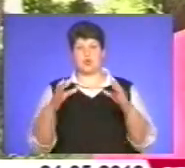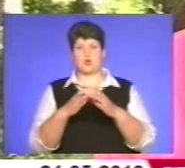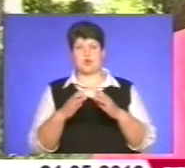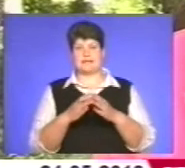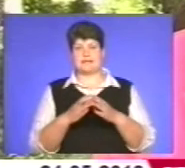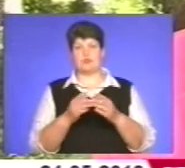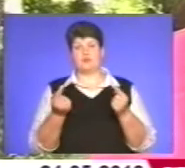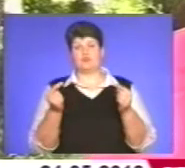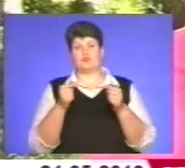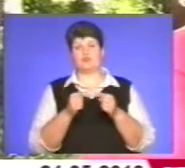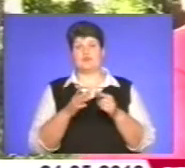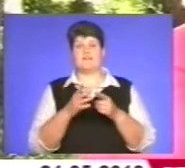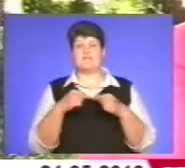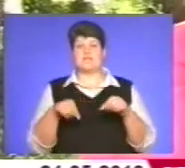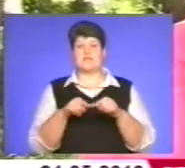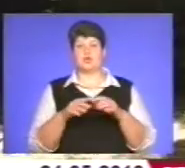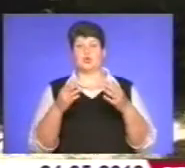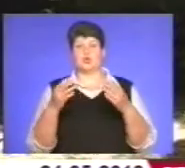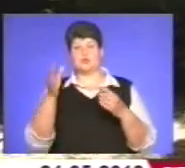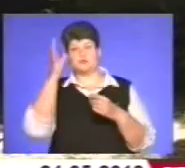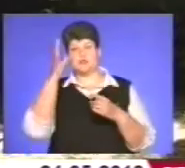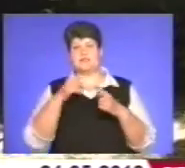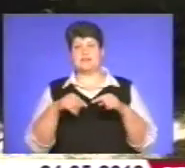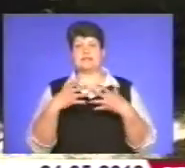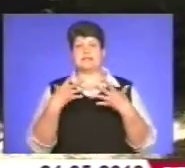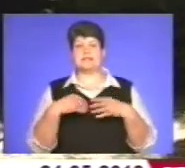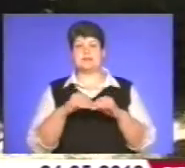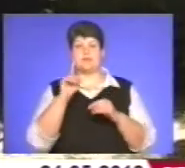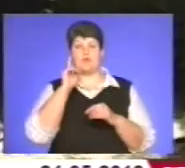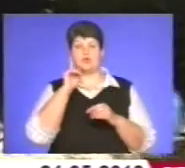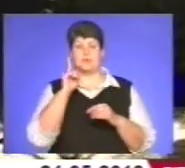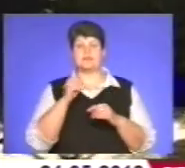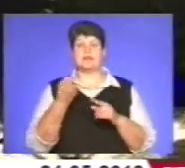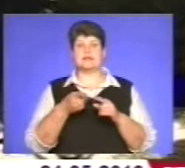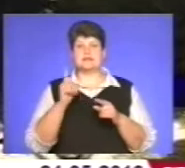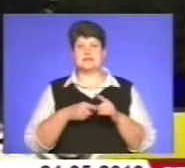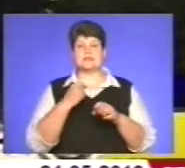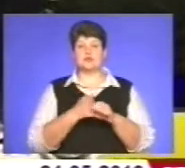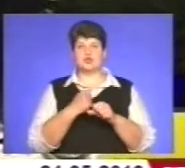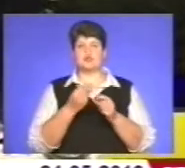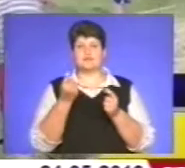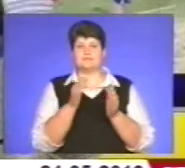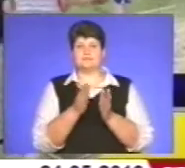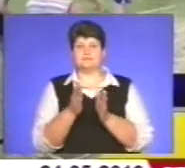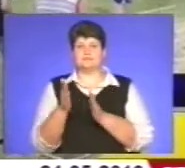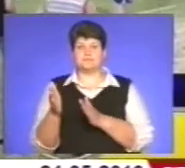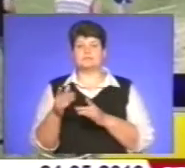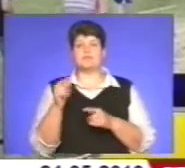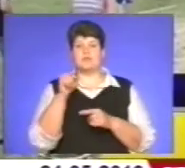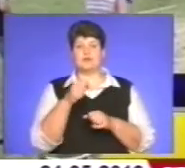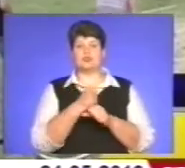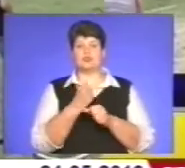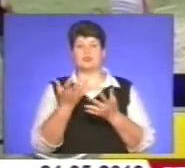ну і відповідно на відділи освіти. Світи і відділи сім'ї і молоді. Ці літні школи запрацюють дещо пізніше, ніж звичайні табори, оскільки в їх